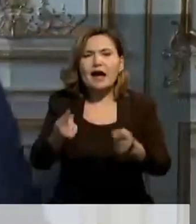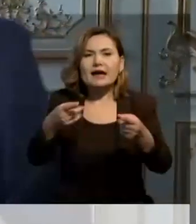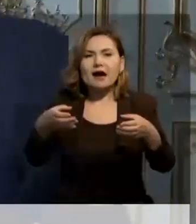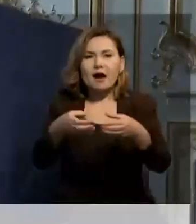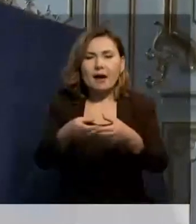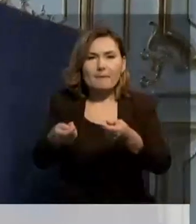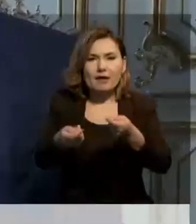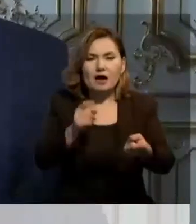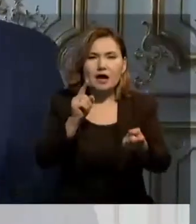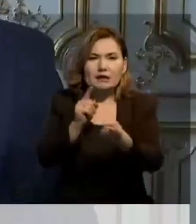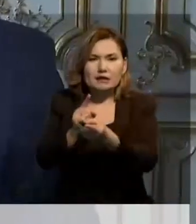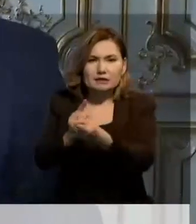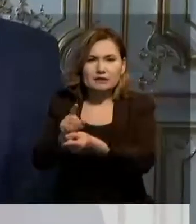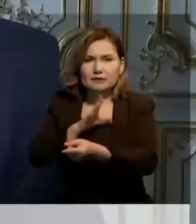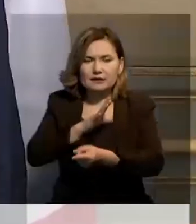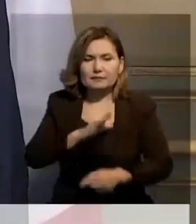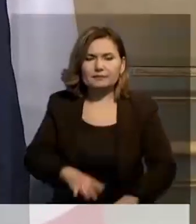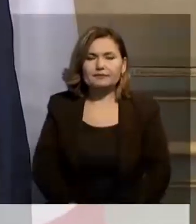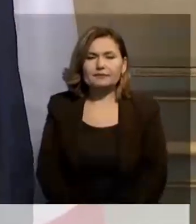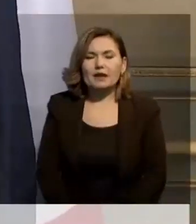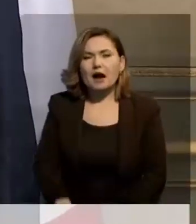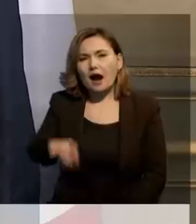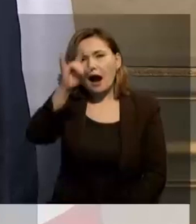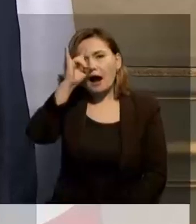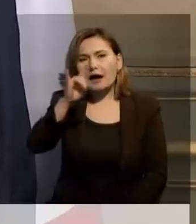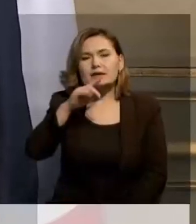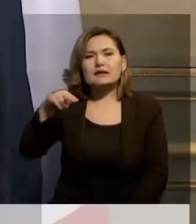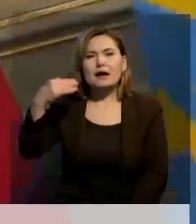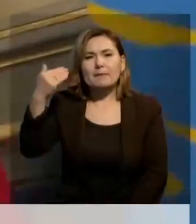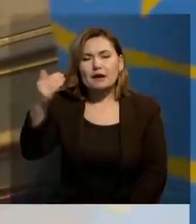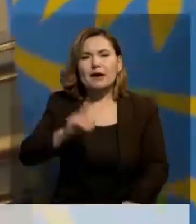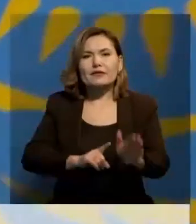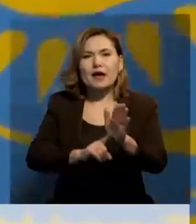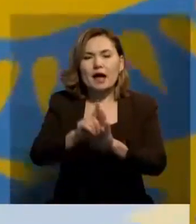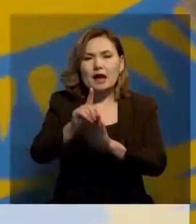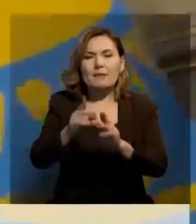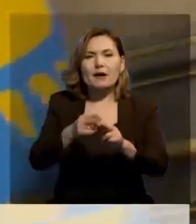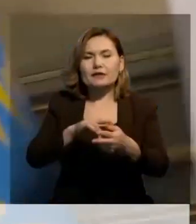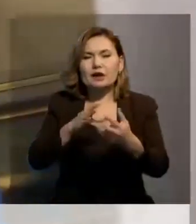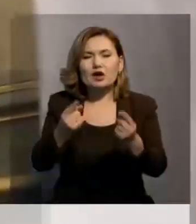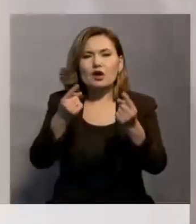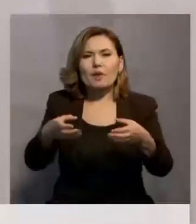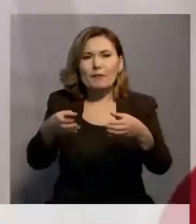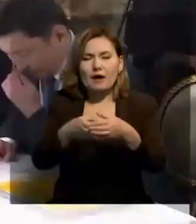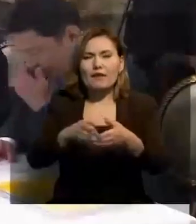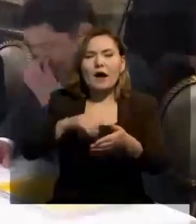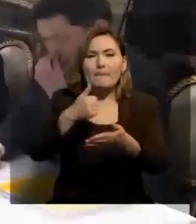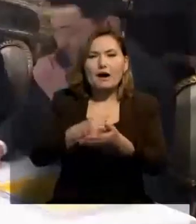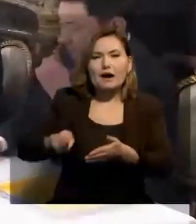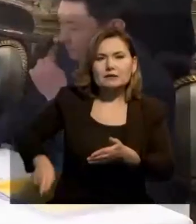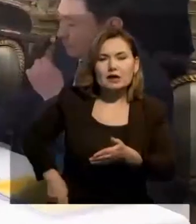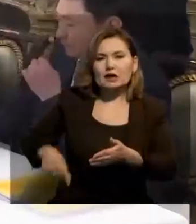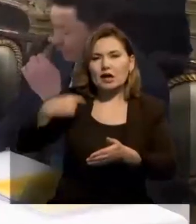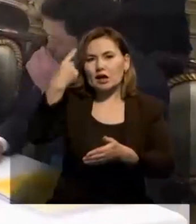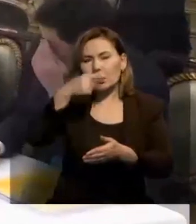компанияларының басшыларымен кездесті. Қазақ президентімен әуелі Электрик де Франс компаниясының бас директоры жеке